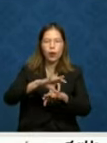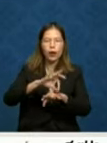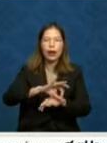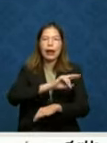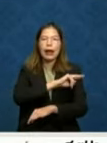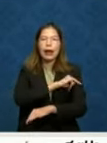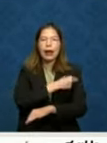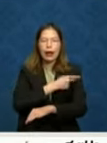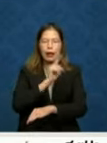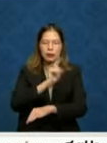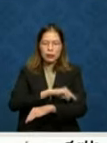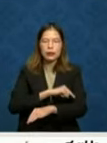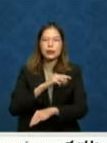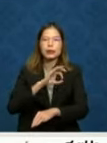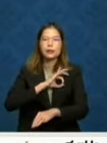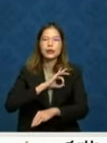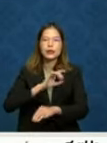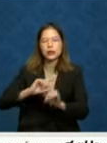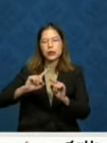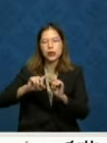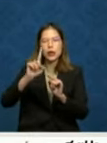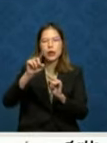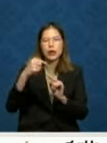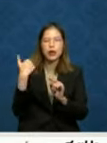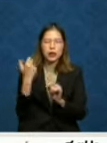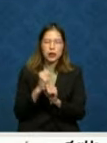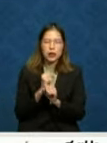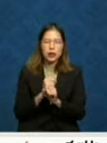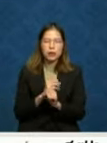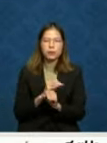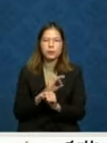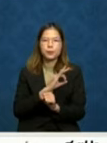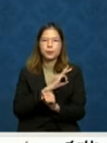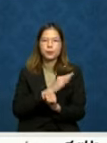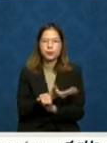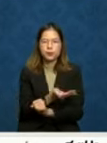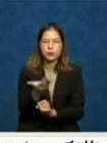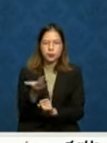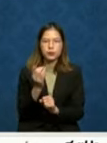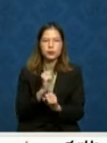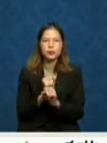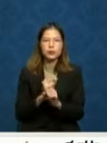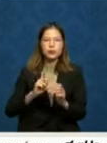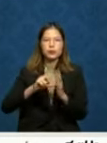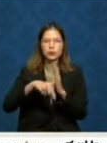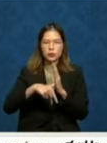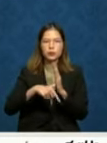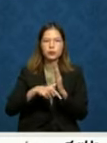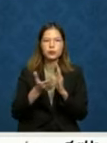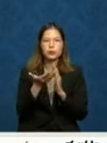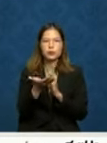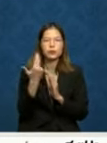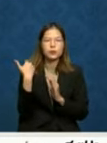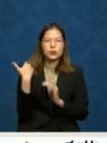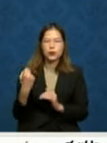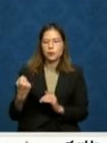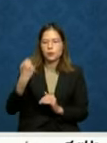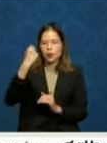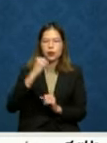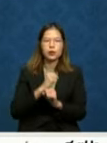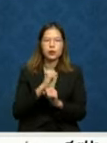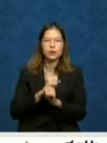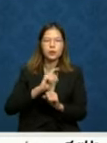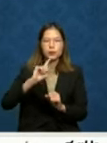ภากำหนดโดยให้คณะกรรมการกองทุนเพื่อผู้เคยเป็นสมาชิกรัฐสภาและสำนักงานเลขาธิการสภาผู้แทนราษฎรมีอำนาจหน้าที่ดัง